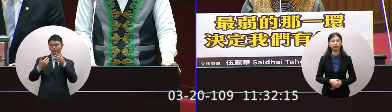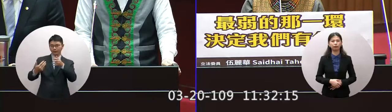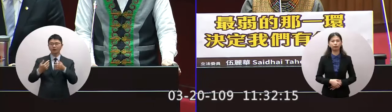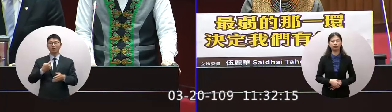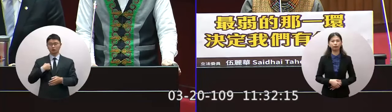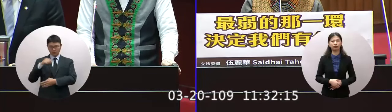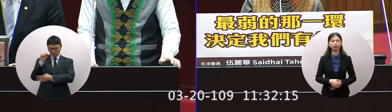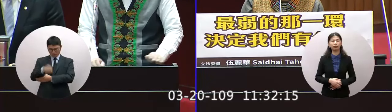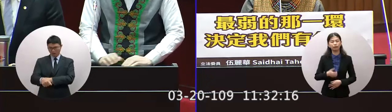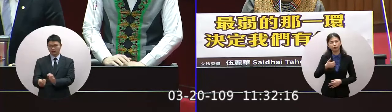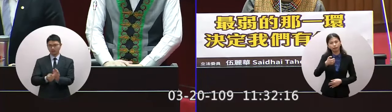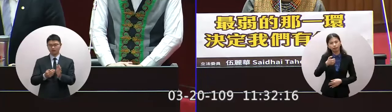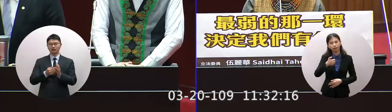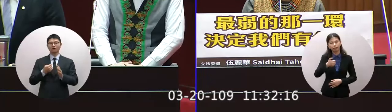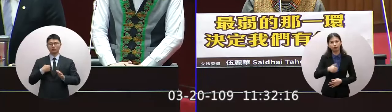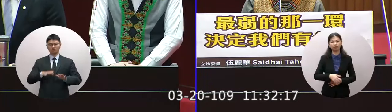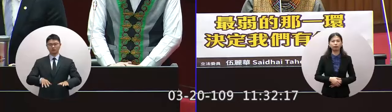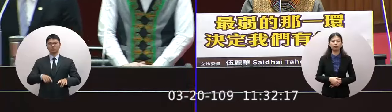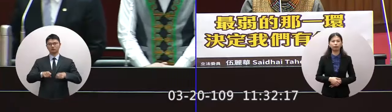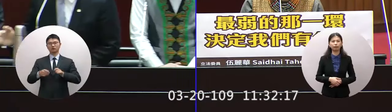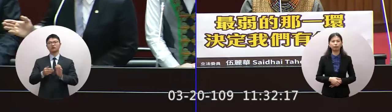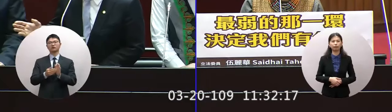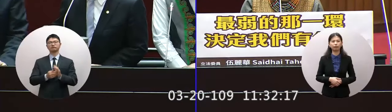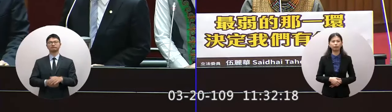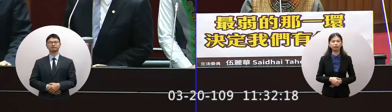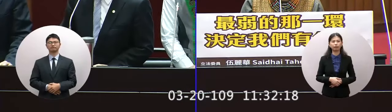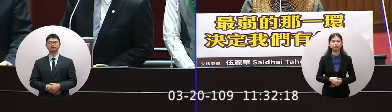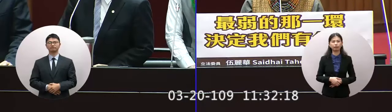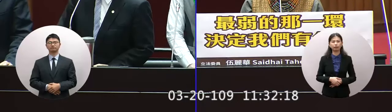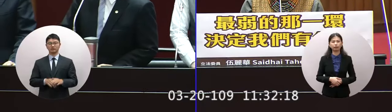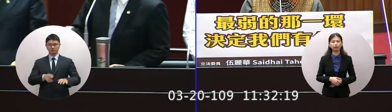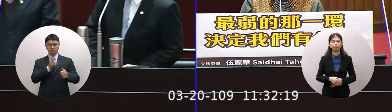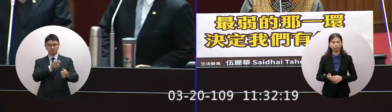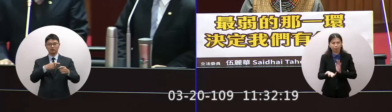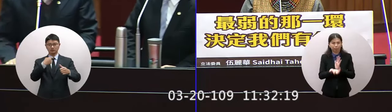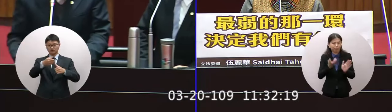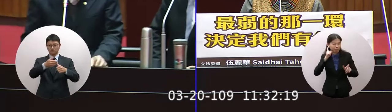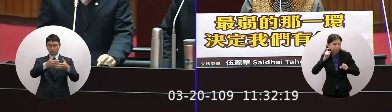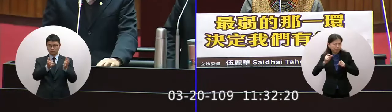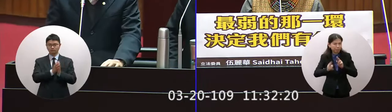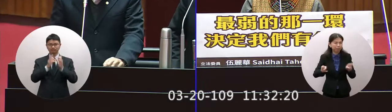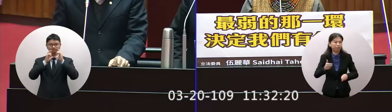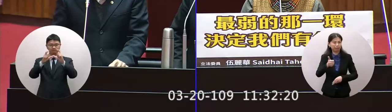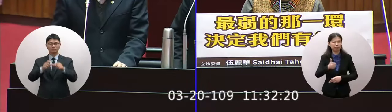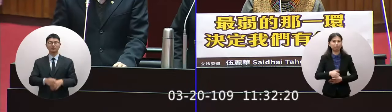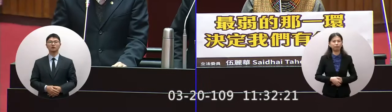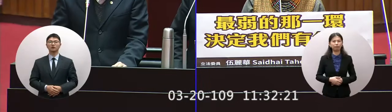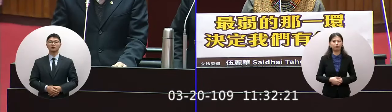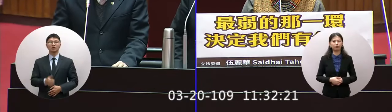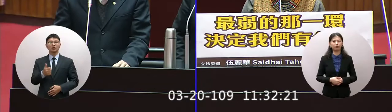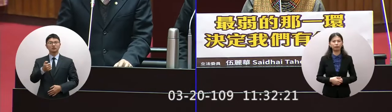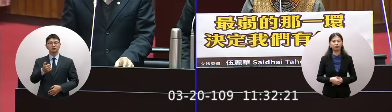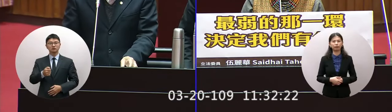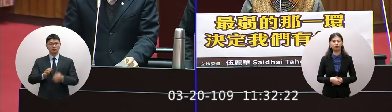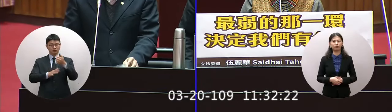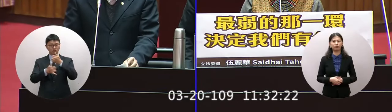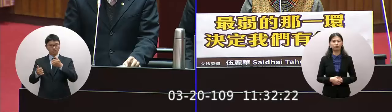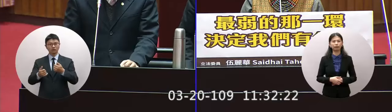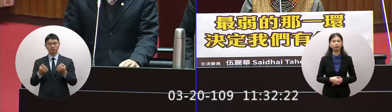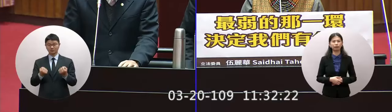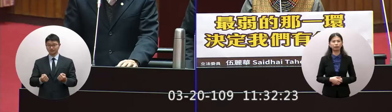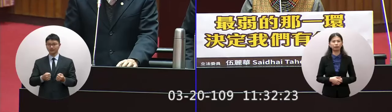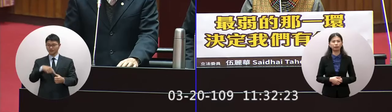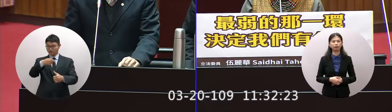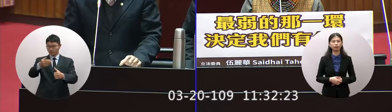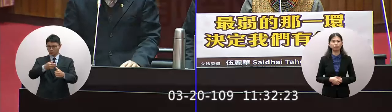答应你要这样做的。 谢谢。 那我请教育部潘部长。 好，超前部署。 谢谢委员，长期在第一线的教育工作上真的是